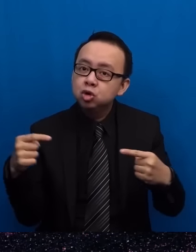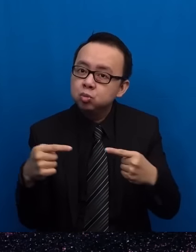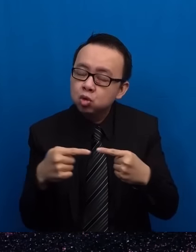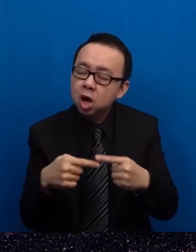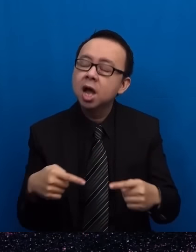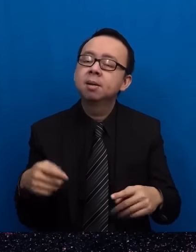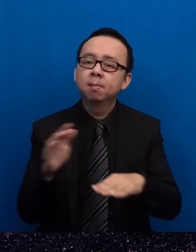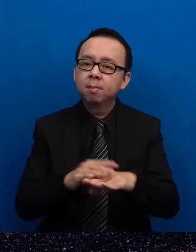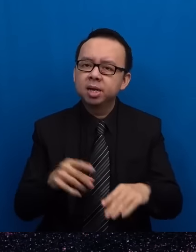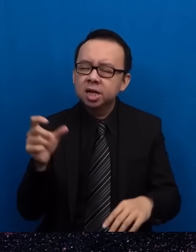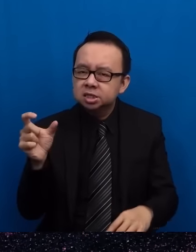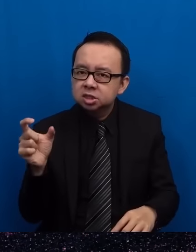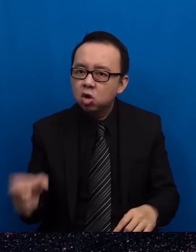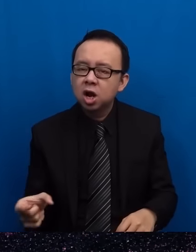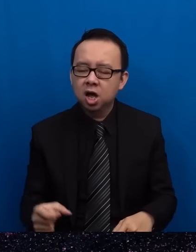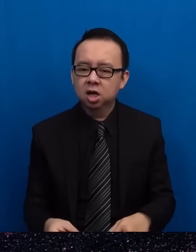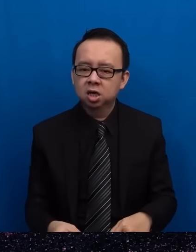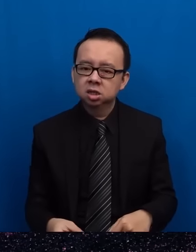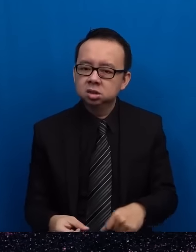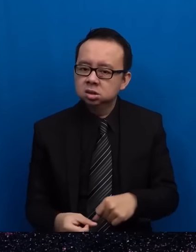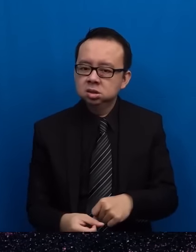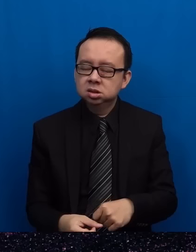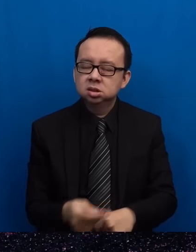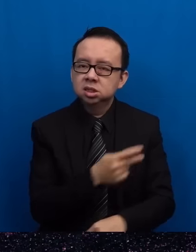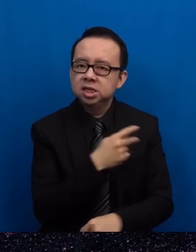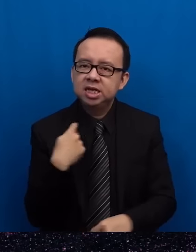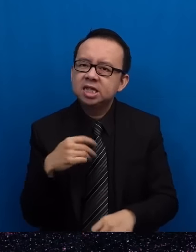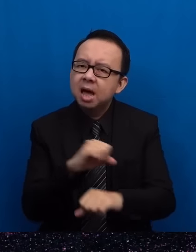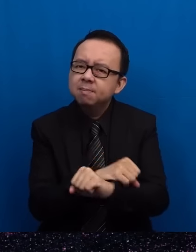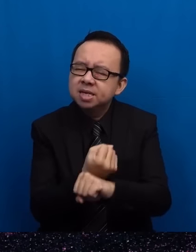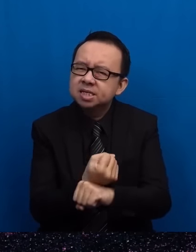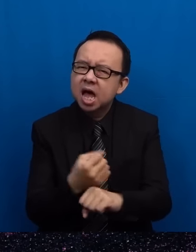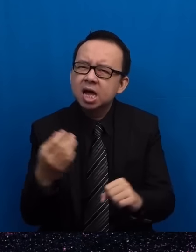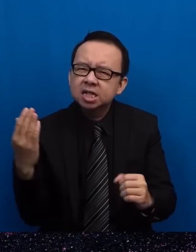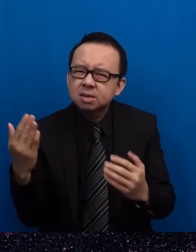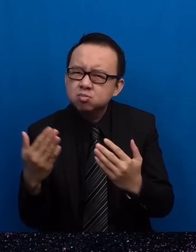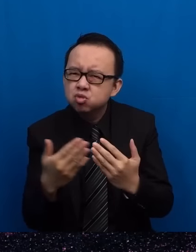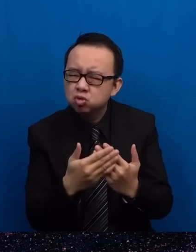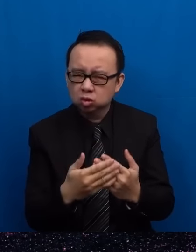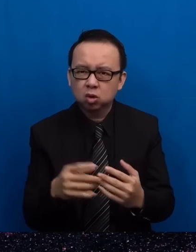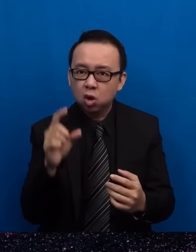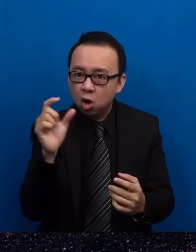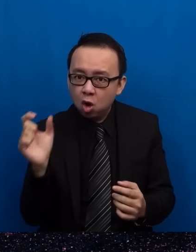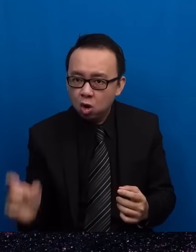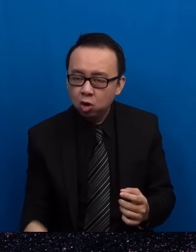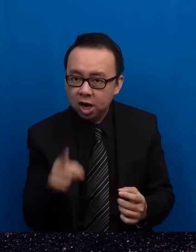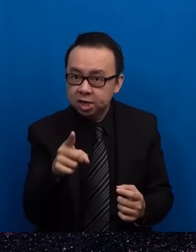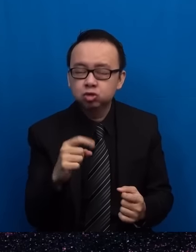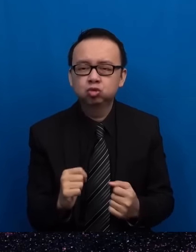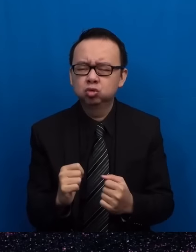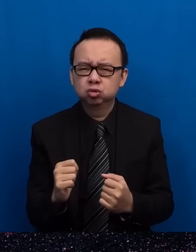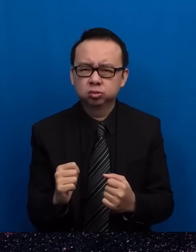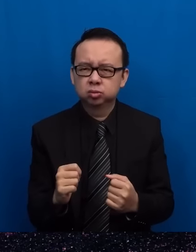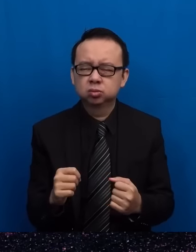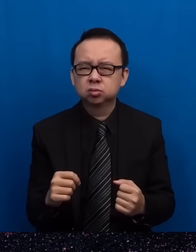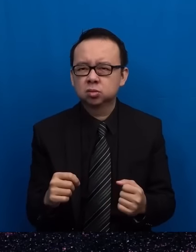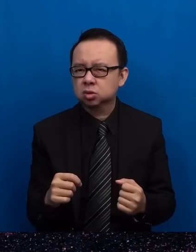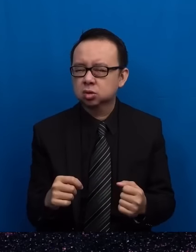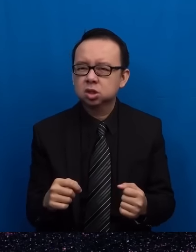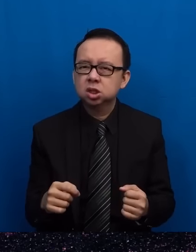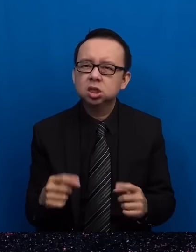tiba-tiba kebetulan terjadi. Kita kok bisa ketemu dengan orang itu di tempat itu pada waktu itu. Tiba-tiba ada